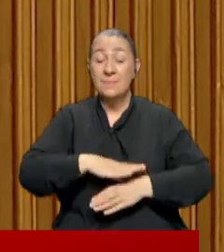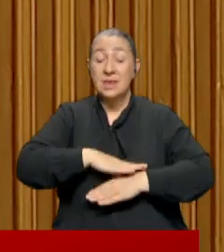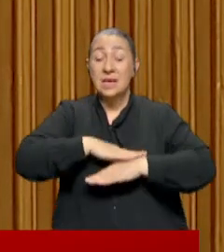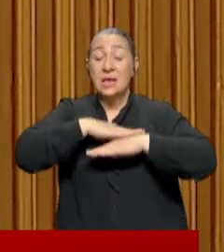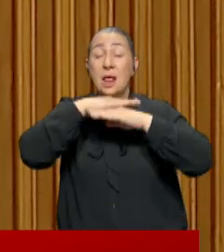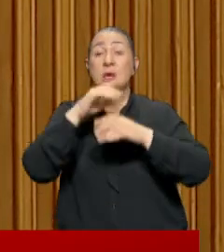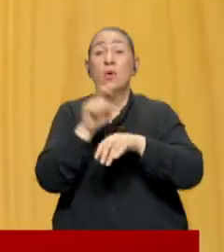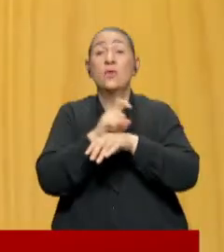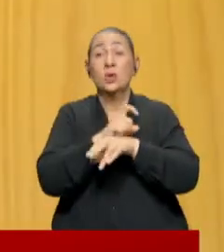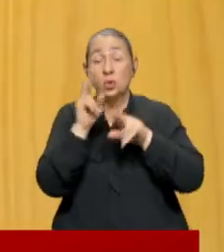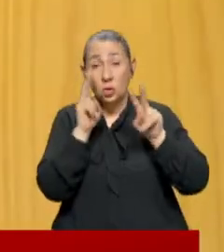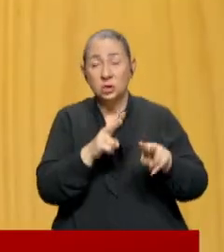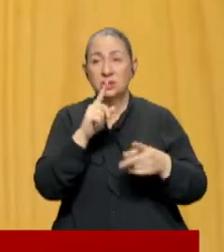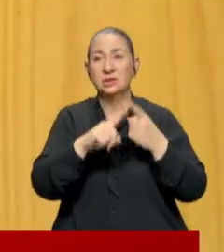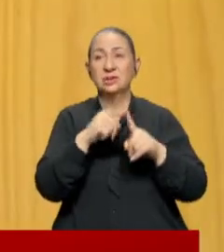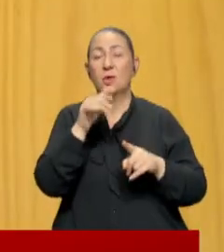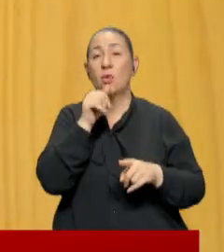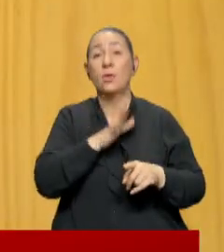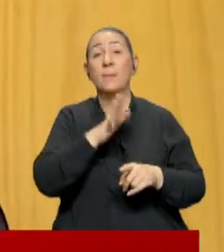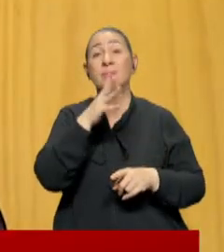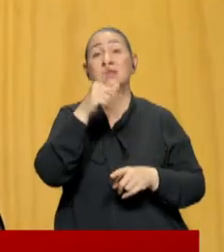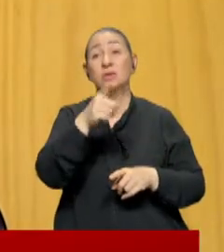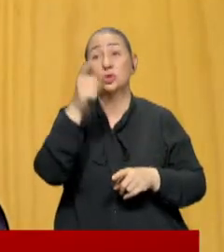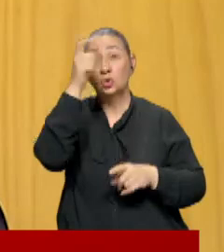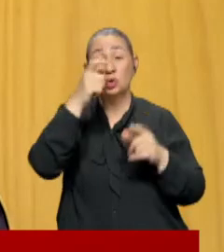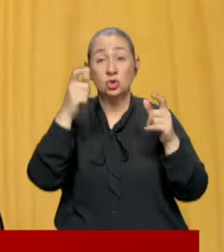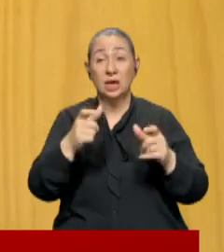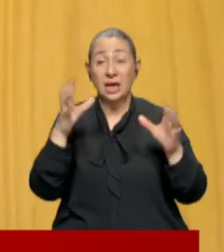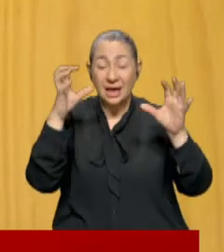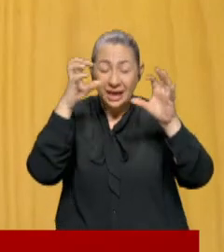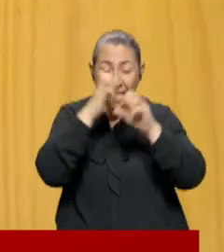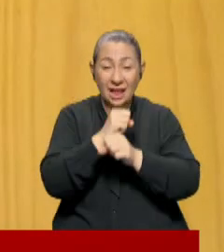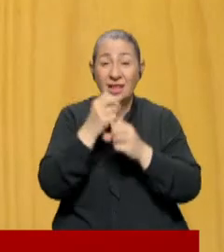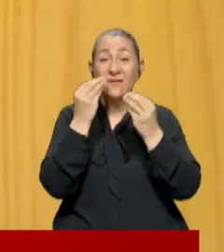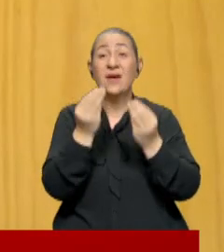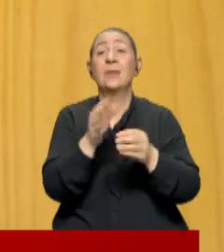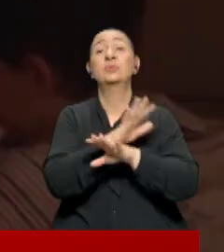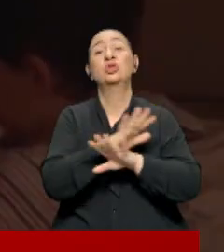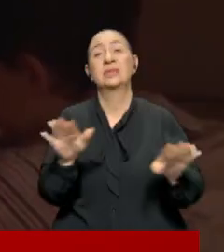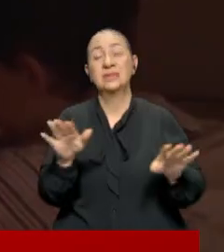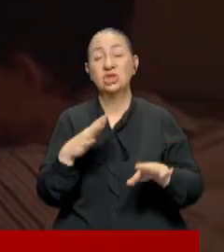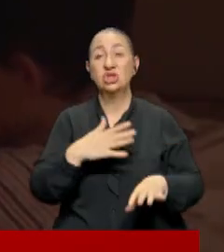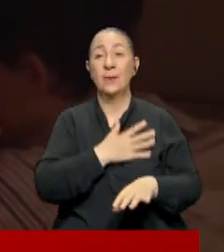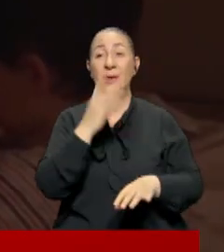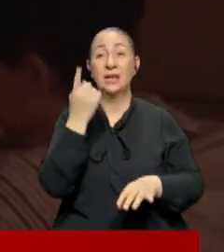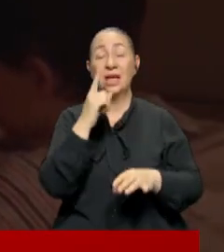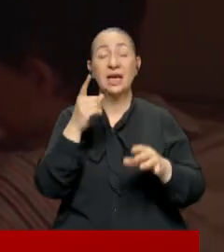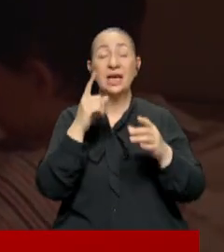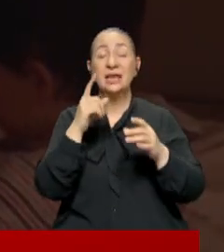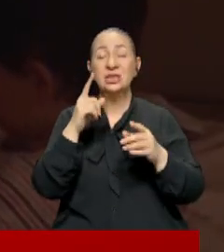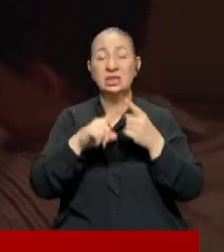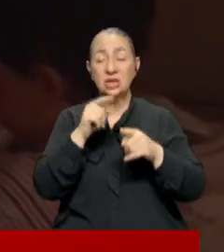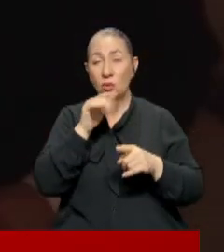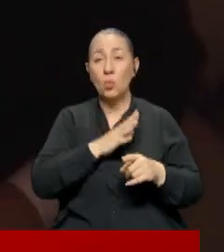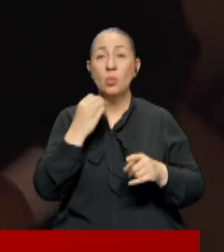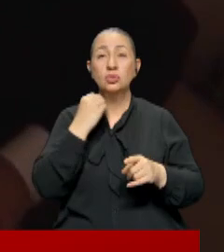öfkesini görüyor musun? Kılıçdaroğlu, bilmelisin ki Türkiye'yi karanlığa boğamayacaksın. CHP lideri Kemal Kılıçdaroğlu